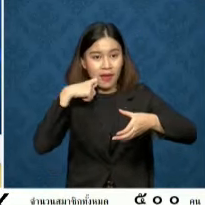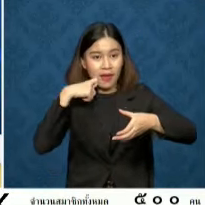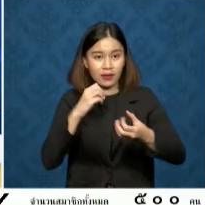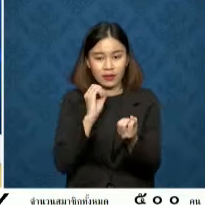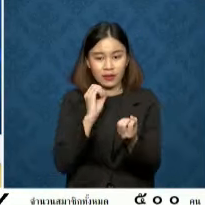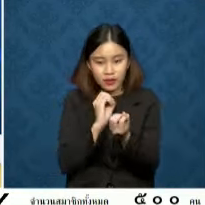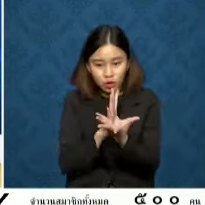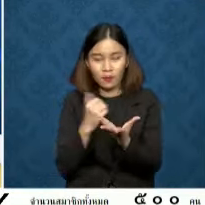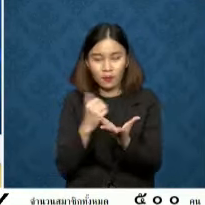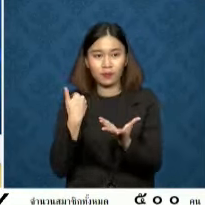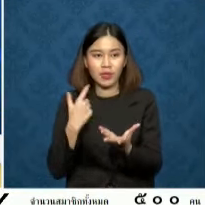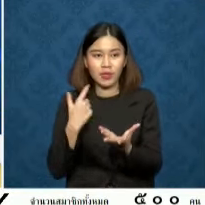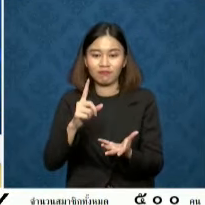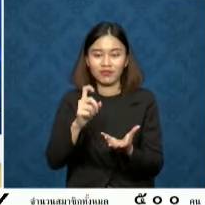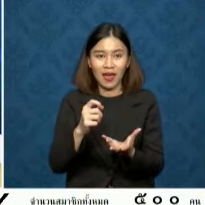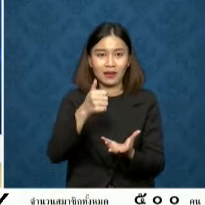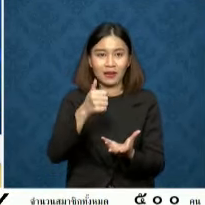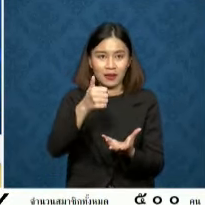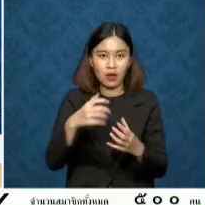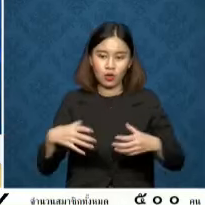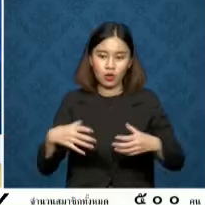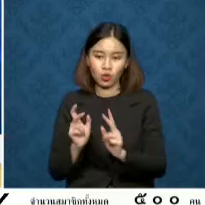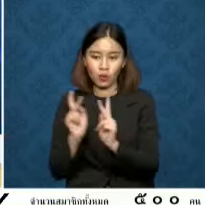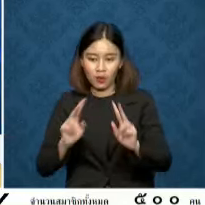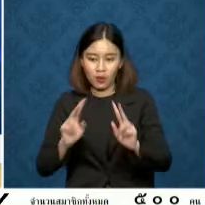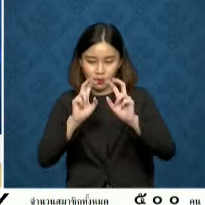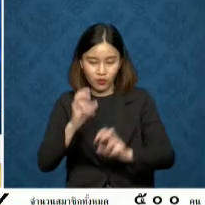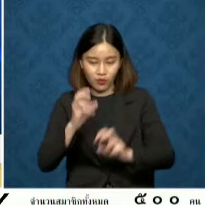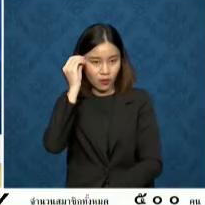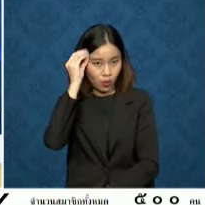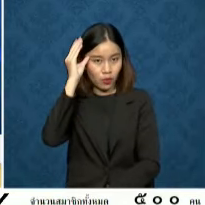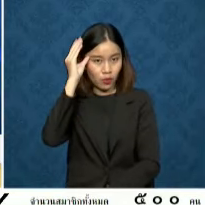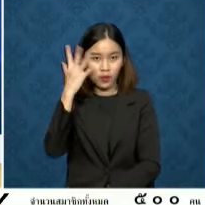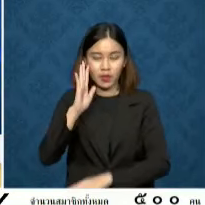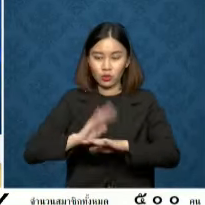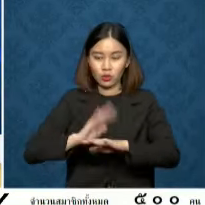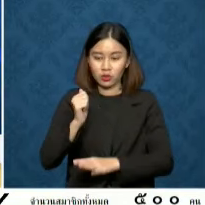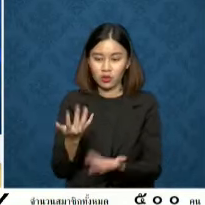ออกซิเดชันแล้วมันพังทันทีอันนี้กรรมการสอบก็ไม่มีความรู้แล้วก็ไม่เอาผู้เชี่ยวชาญเข้าไป